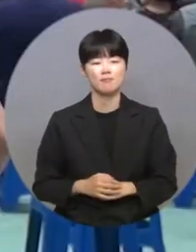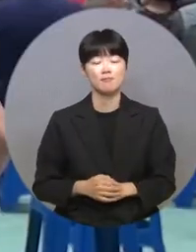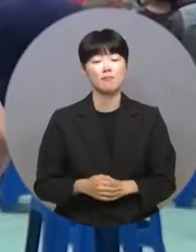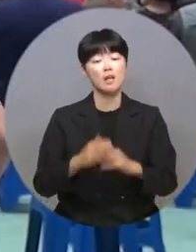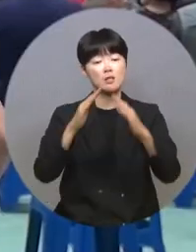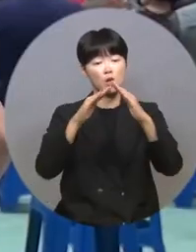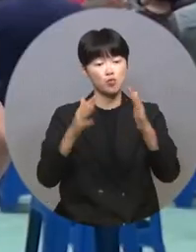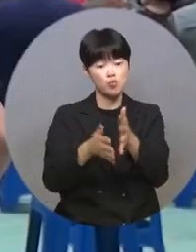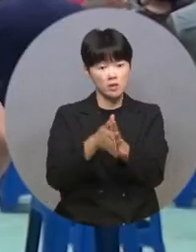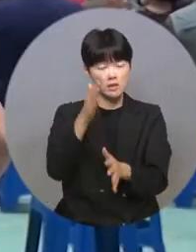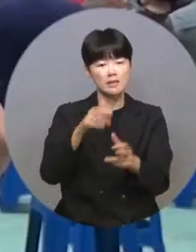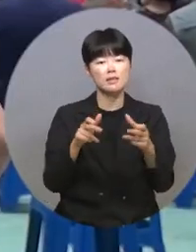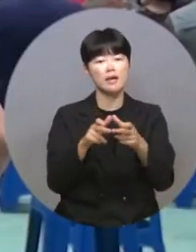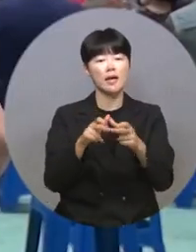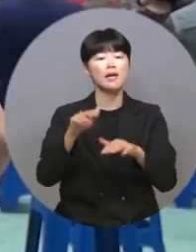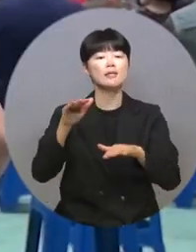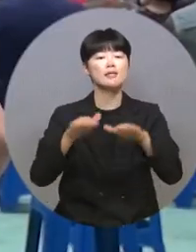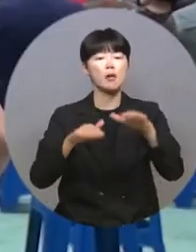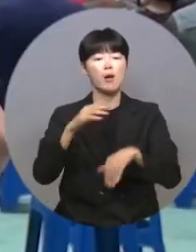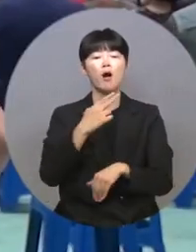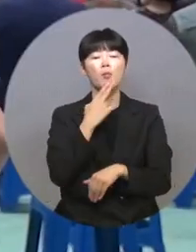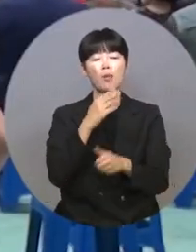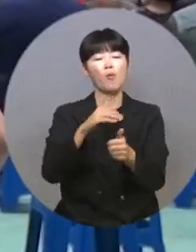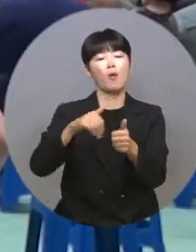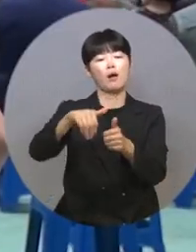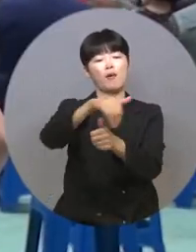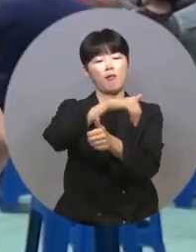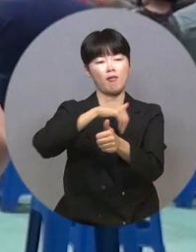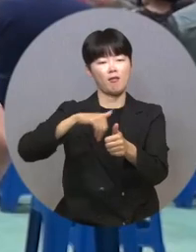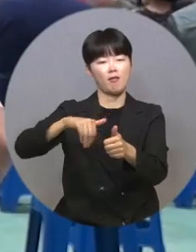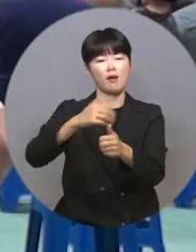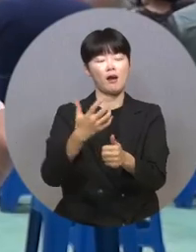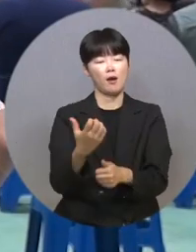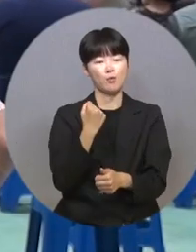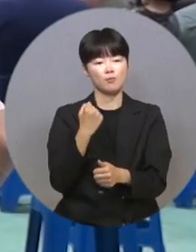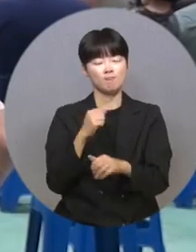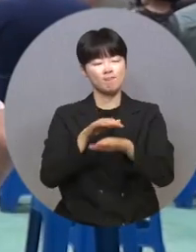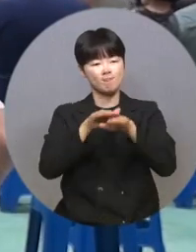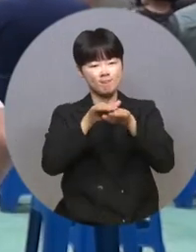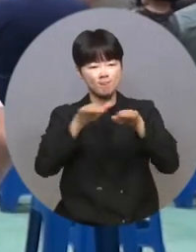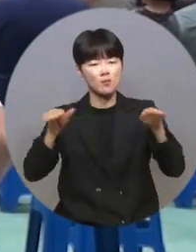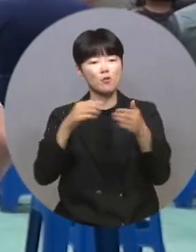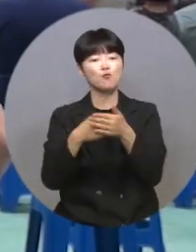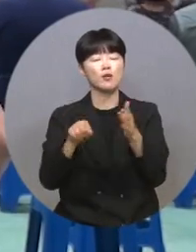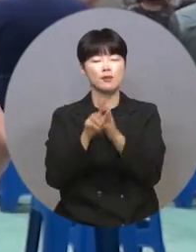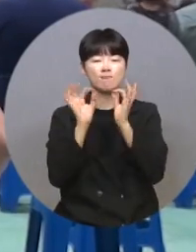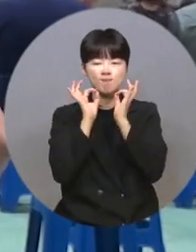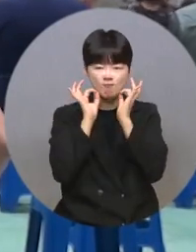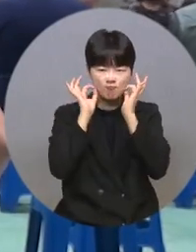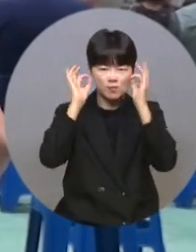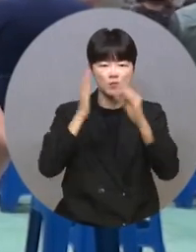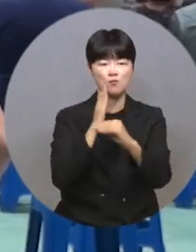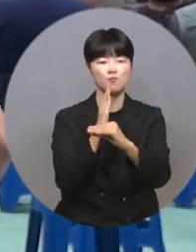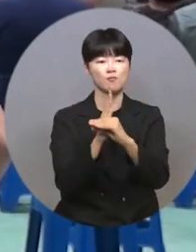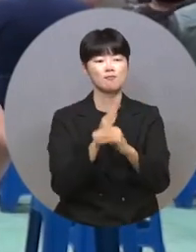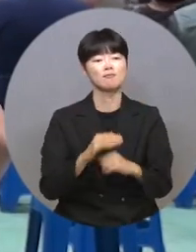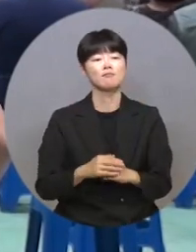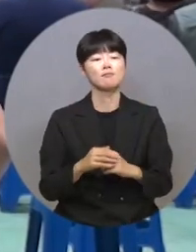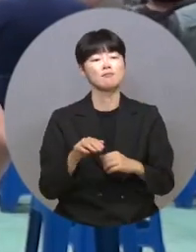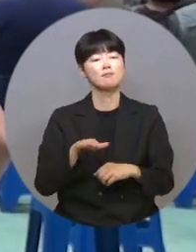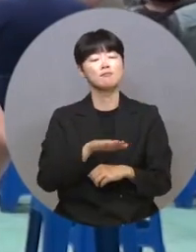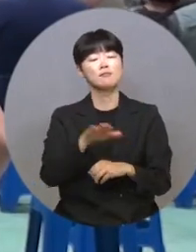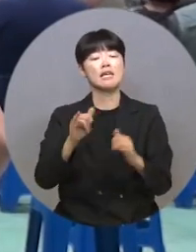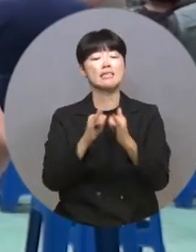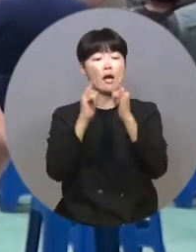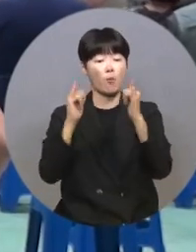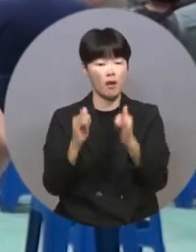전주시는 장애인들이 차별 없는 환경 속에서 모두가 동등하게 살아가도록 최선의 노력을 다하고 있습니다. 우리 사회가